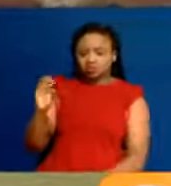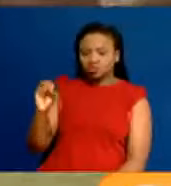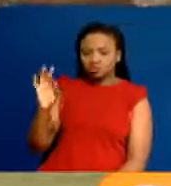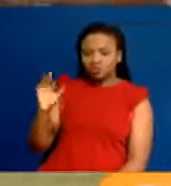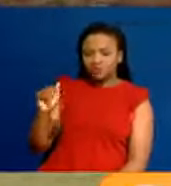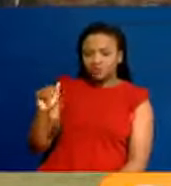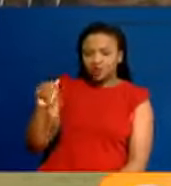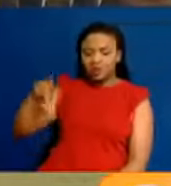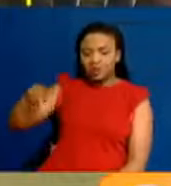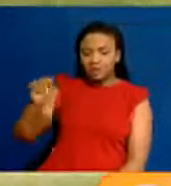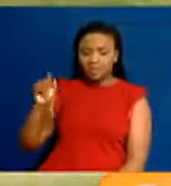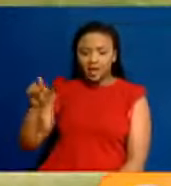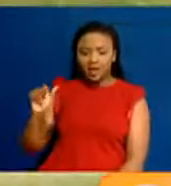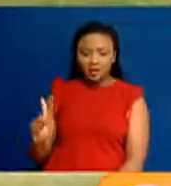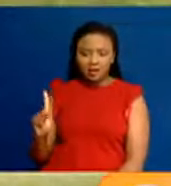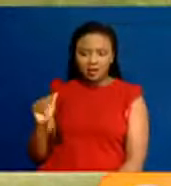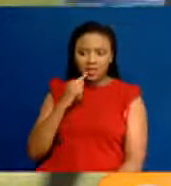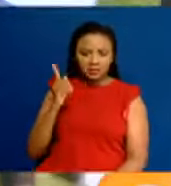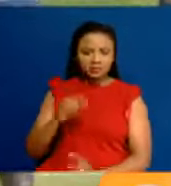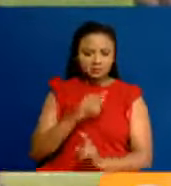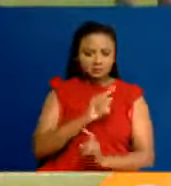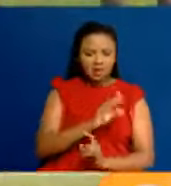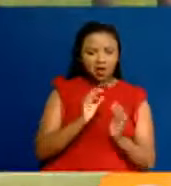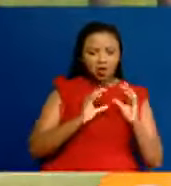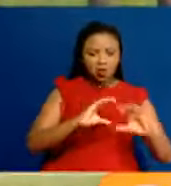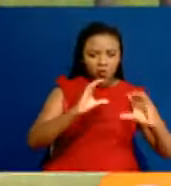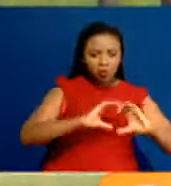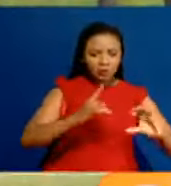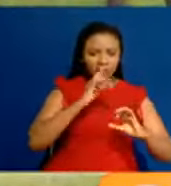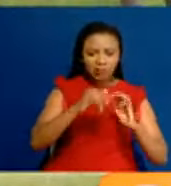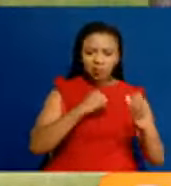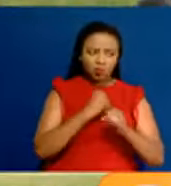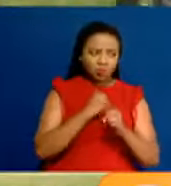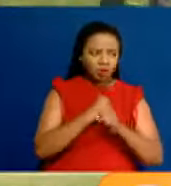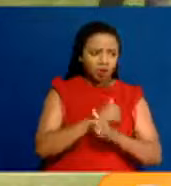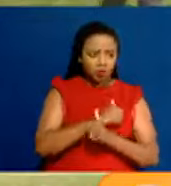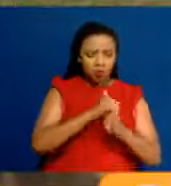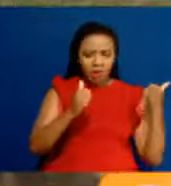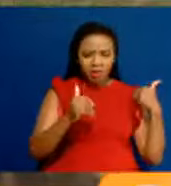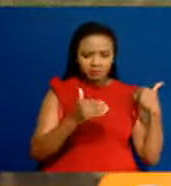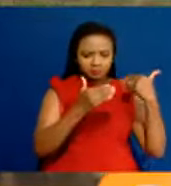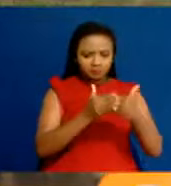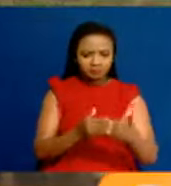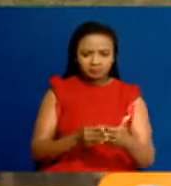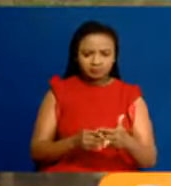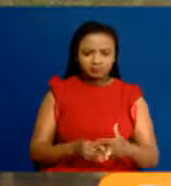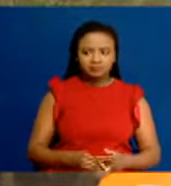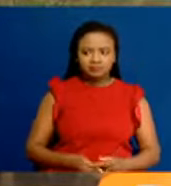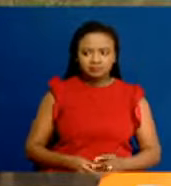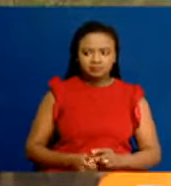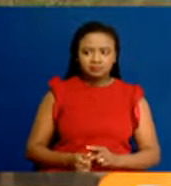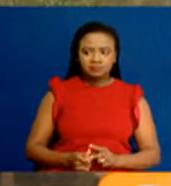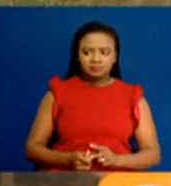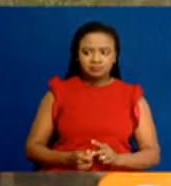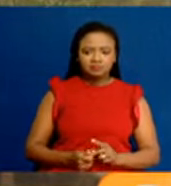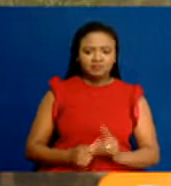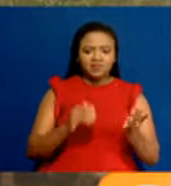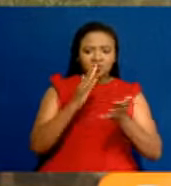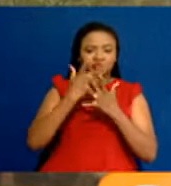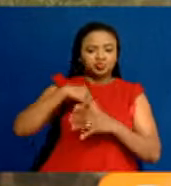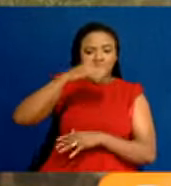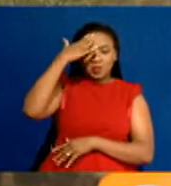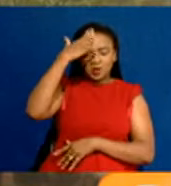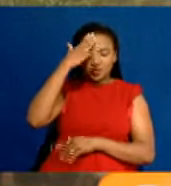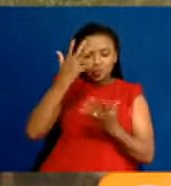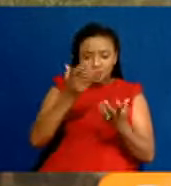McKinstry akisema wamekuwa na maandalizi kabambe ya kushinda ligi kwa alama nyingi zaidi. But we know we've got to do more this year because we